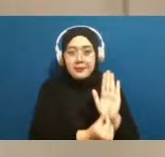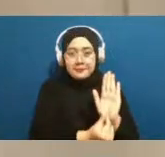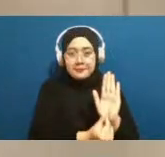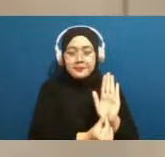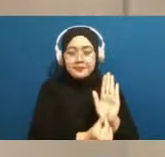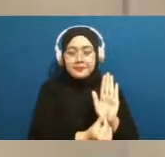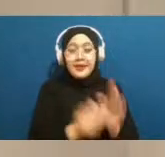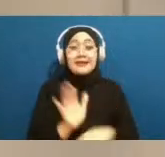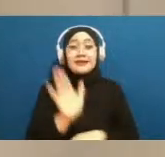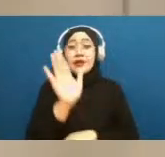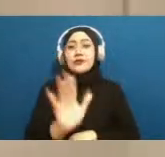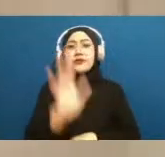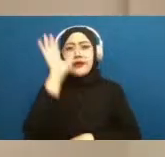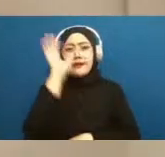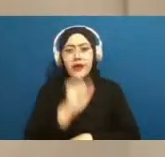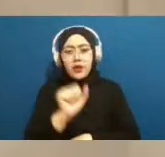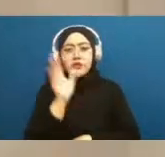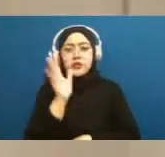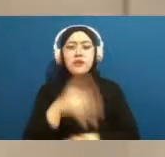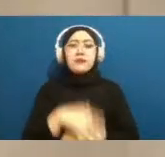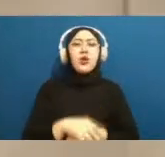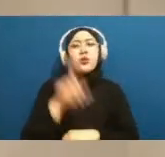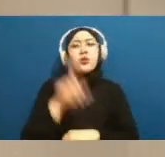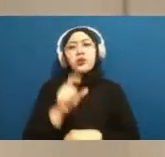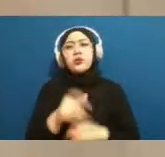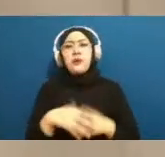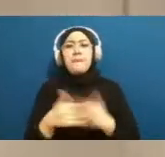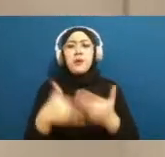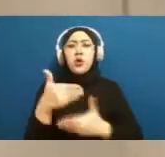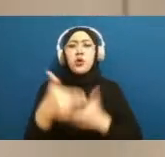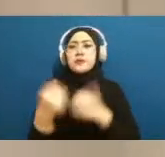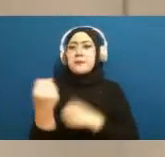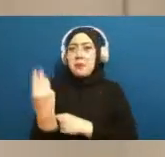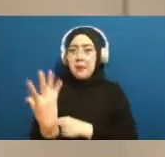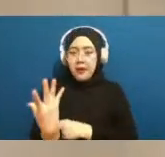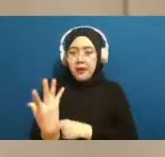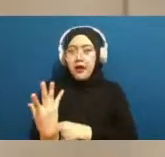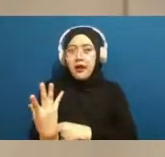tuh, kalau kita udah tahu misalnya kita butuh biaya produksi sekian